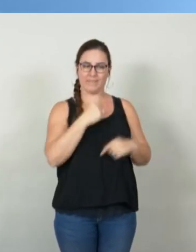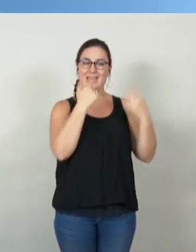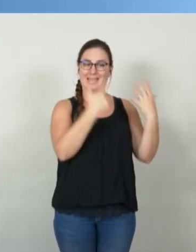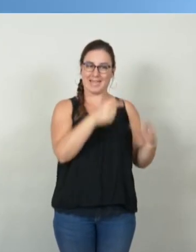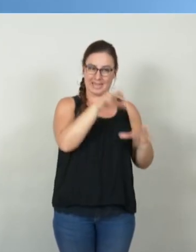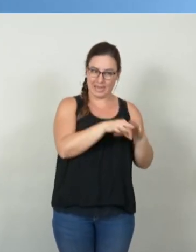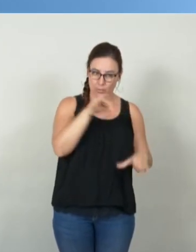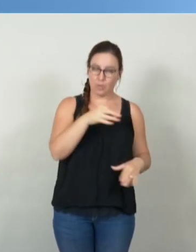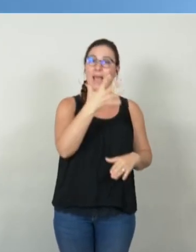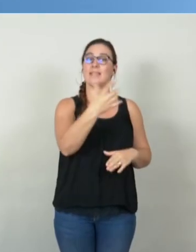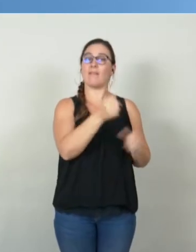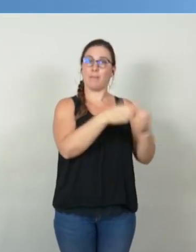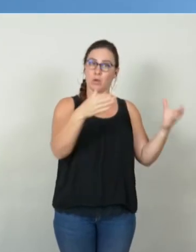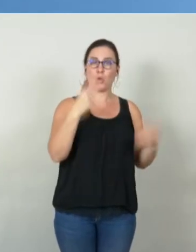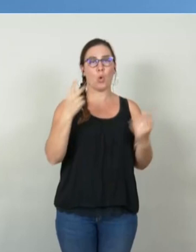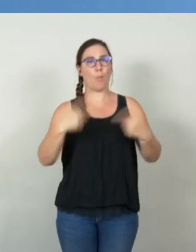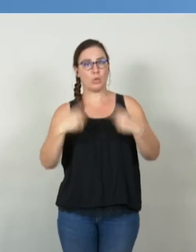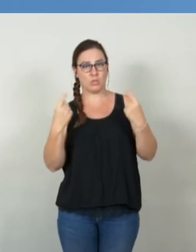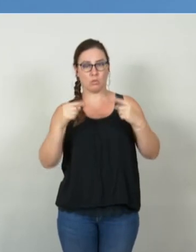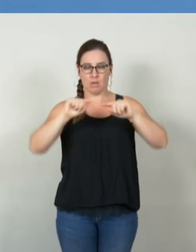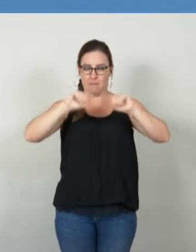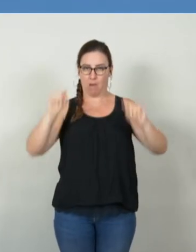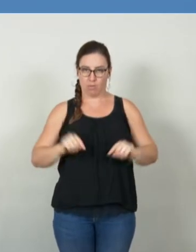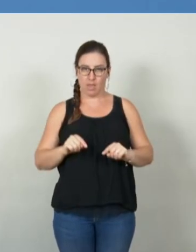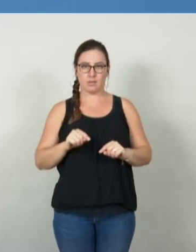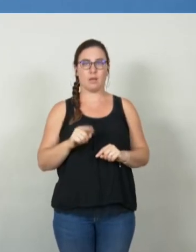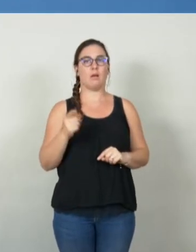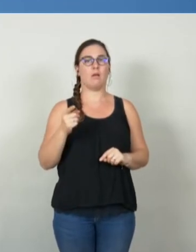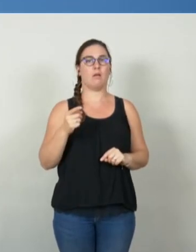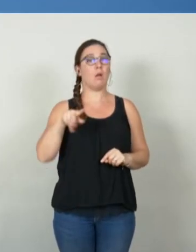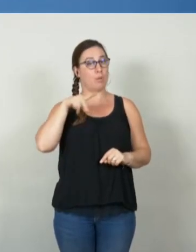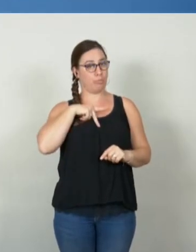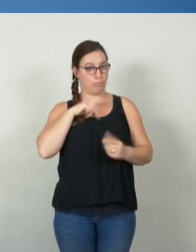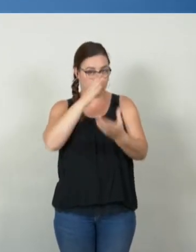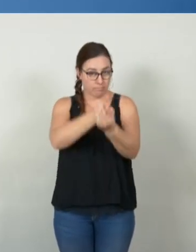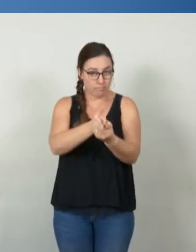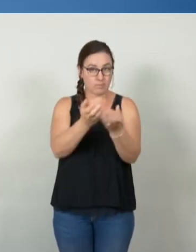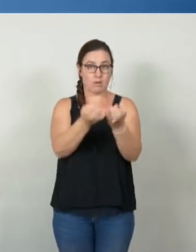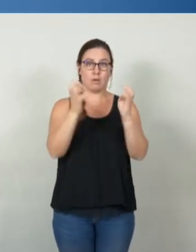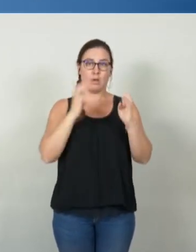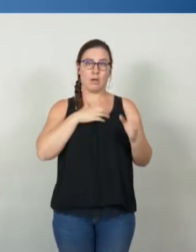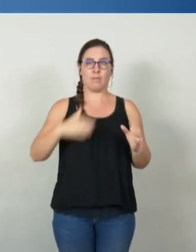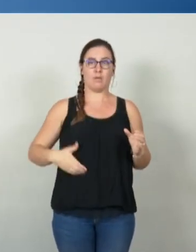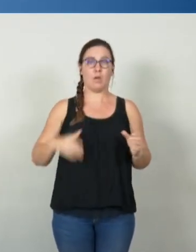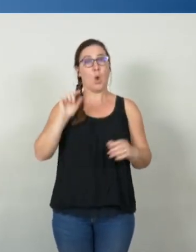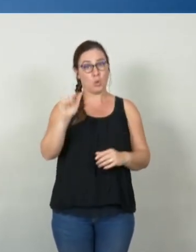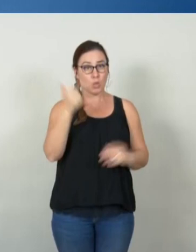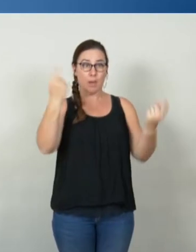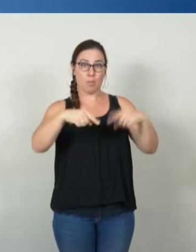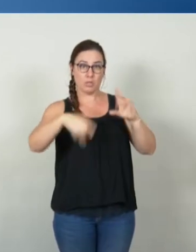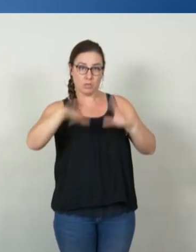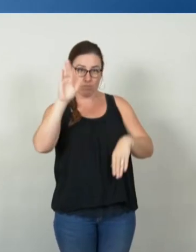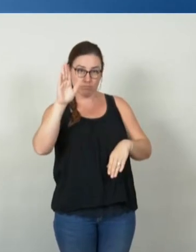élus 5 de la majorité de l'opposition entre parenthèses c'est grâce à une de mes interventions au conseil municipal qu'une deuxième personne issue de l'opposition